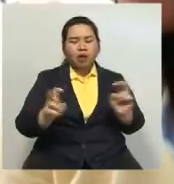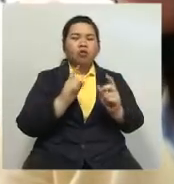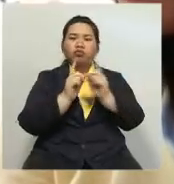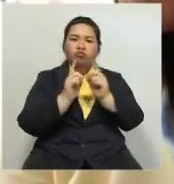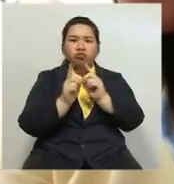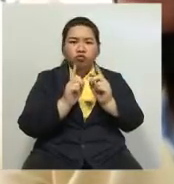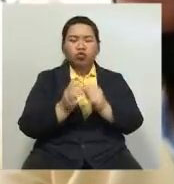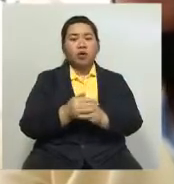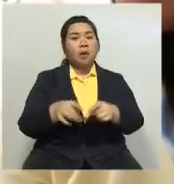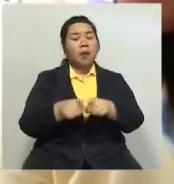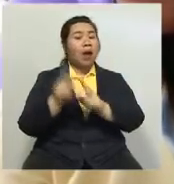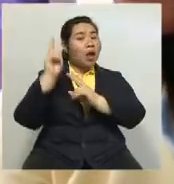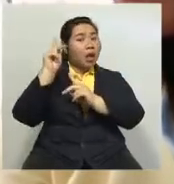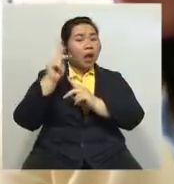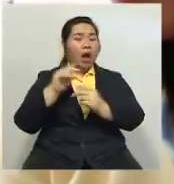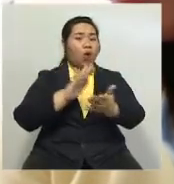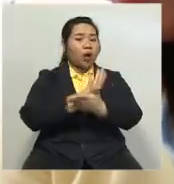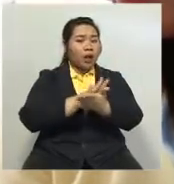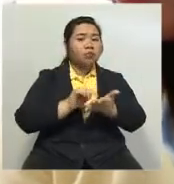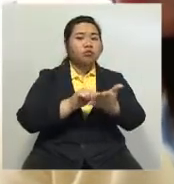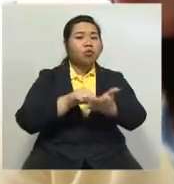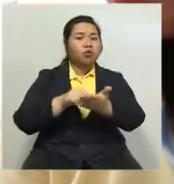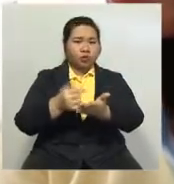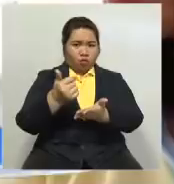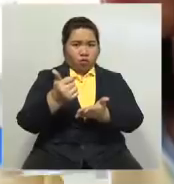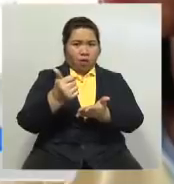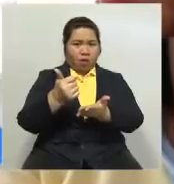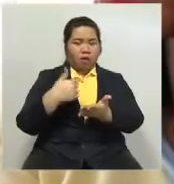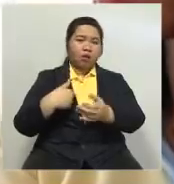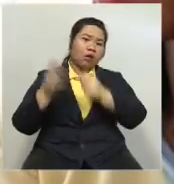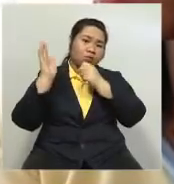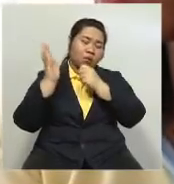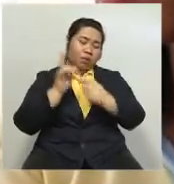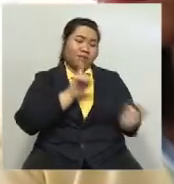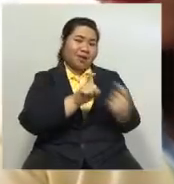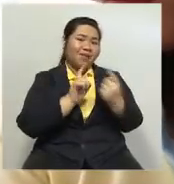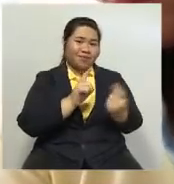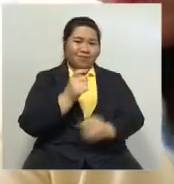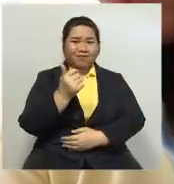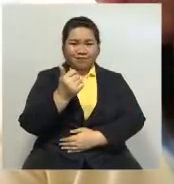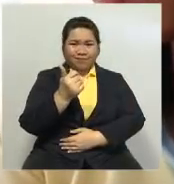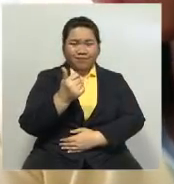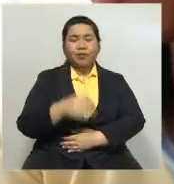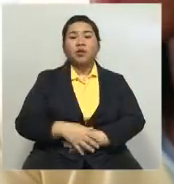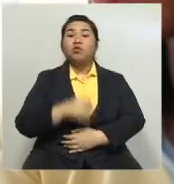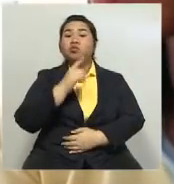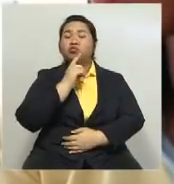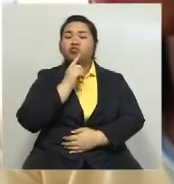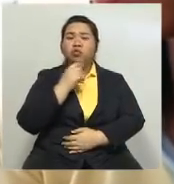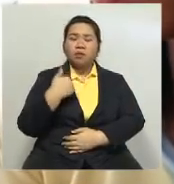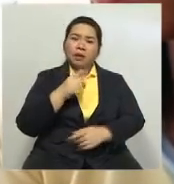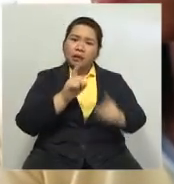แล้วก็พี่ๆน้องๆสื่อก็สามารถส่งคำถามได้ให้พิธีกรเขาเป็นผู้ถามให้ในระหว่างรายการเนี่ยค